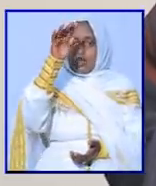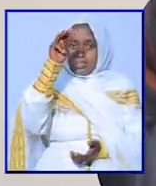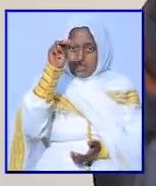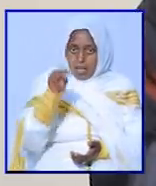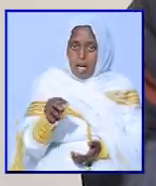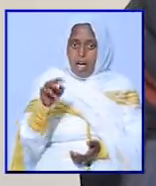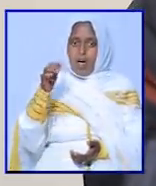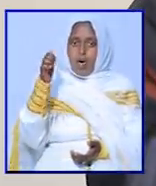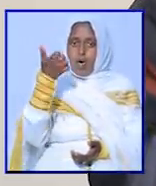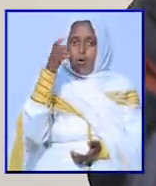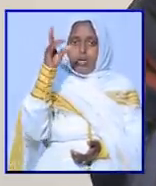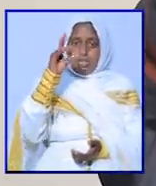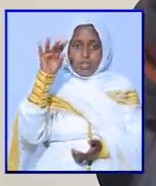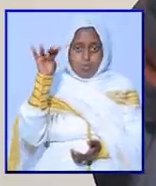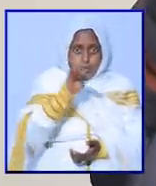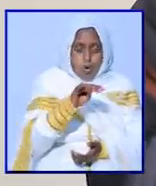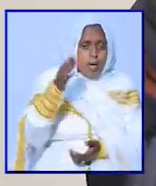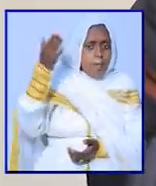ወአጣኦክሙ